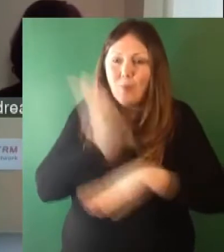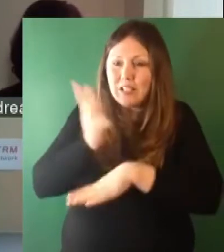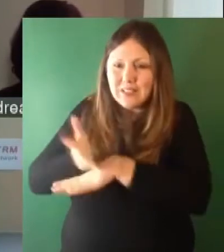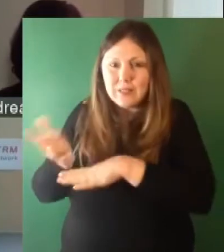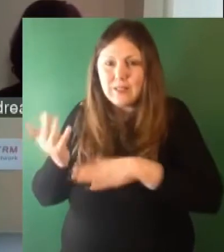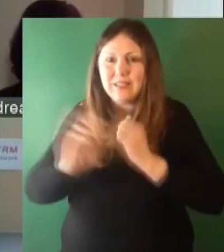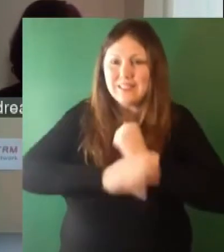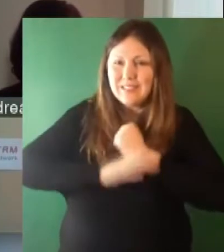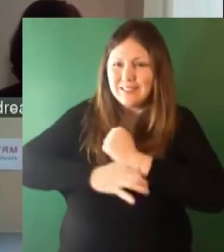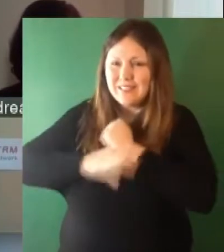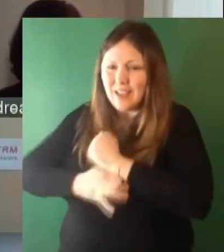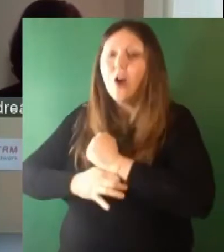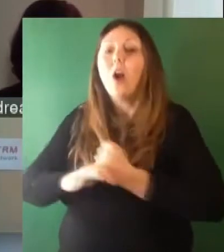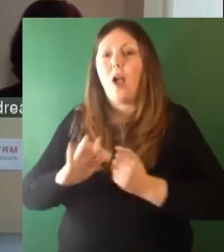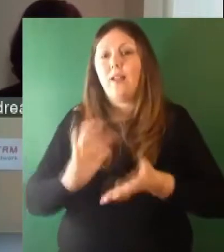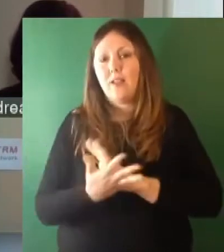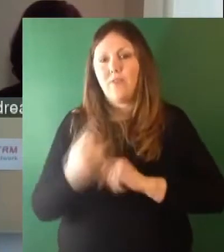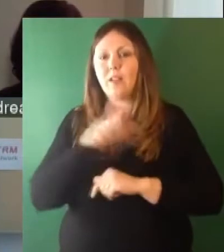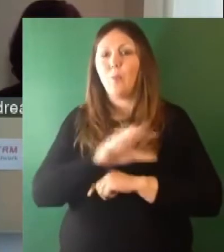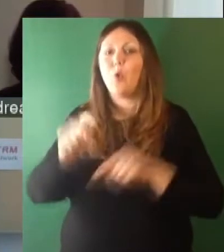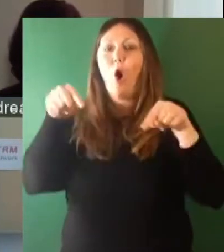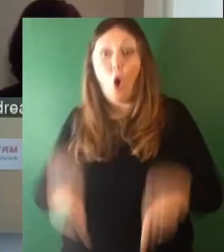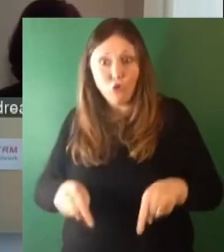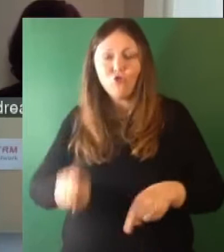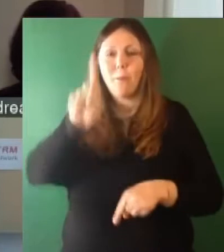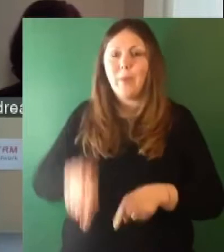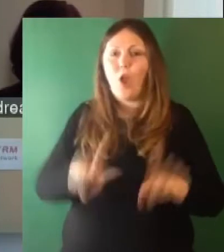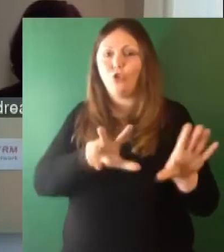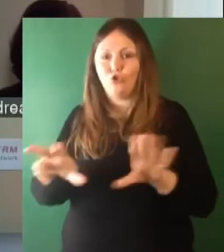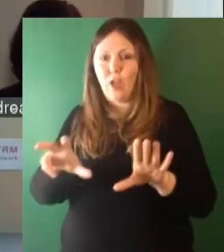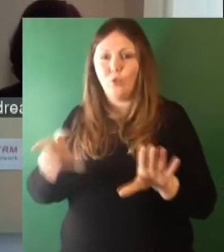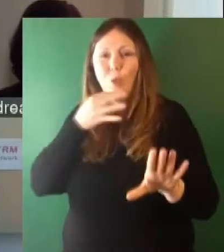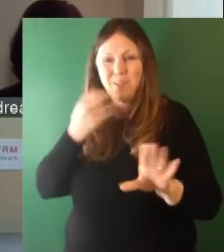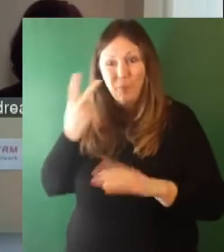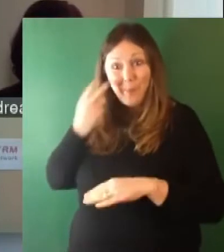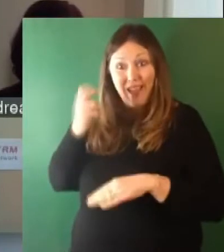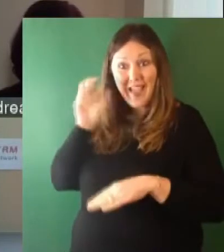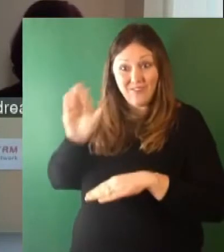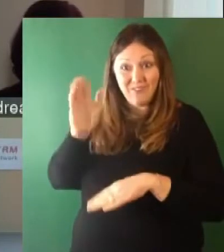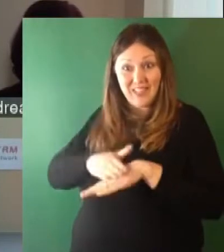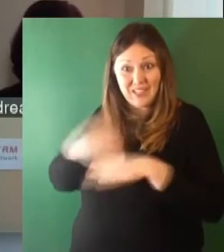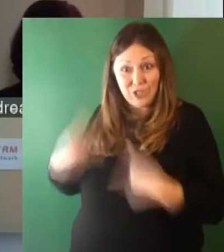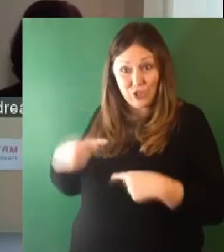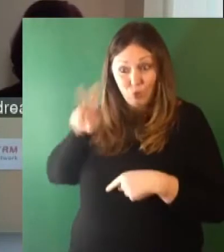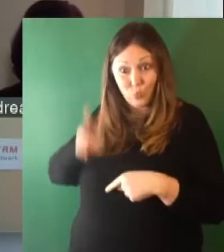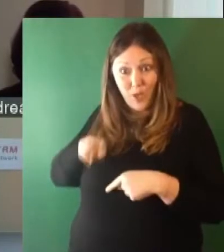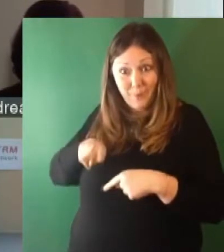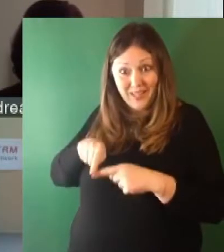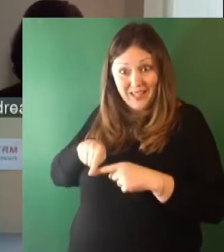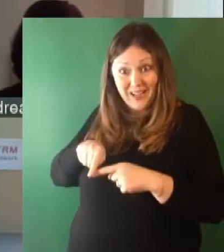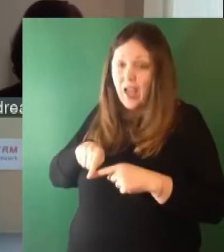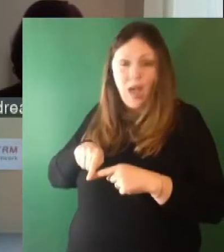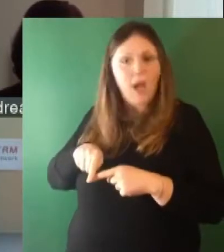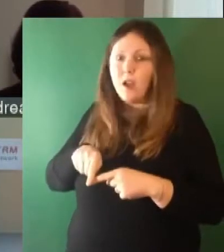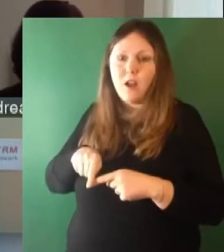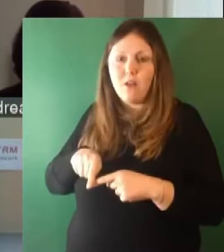raggiunto 1800 casi. Quindi la previsione dei 2000 casi in qualche maniera sarà raggiunta fra